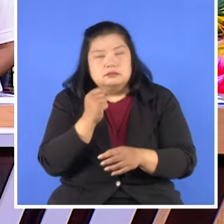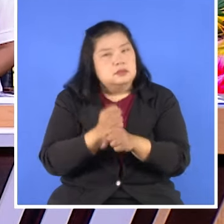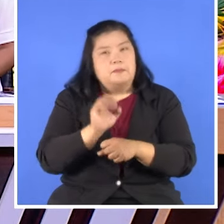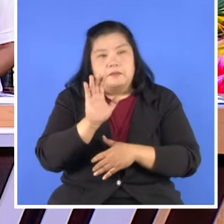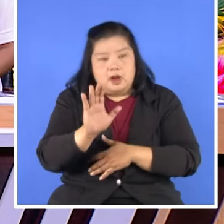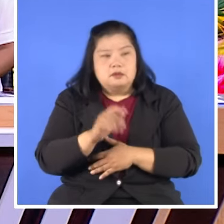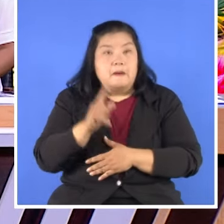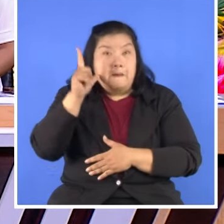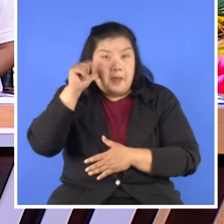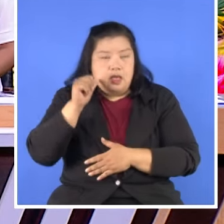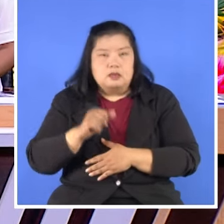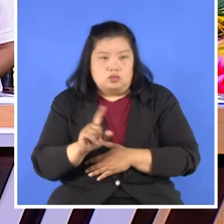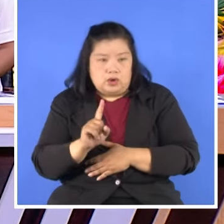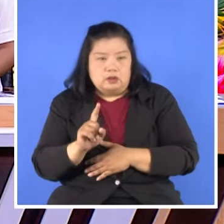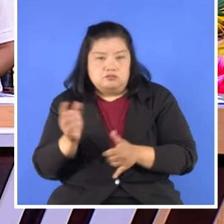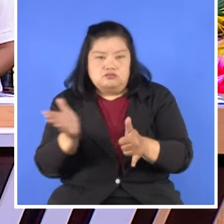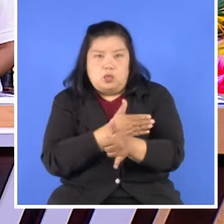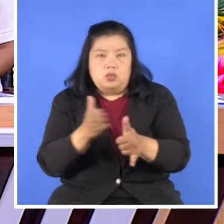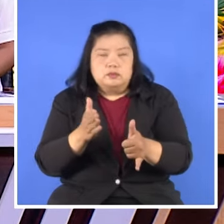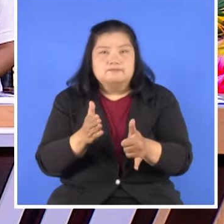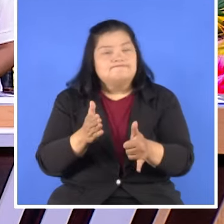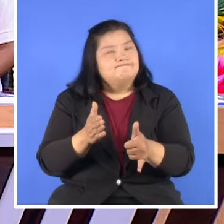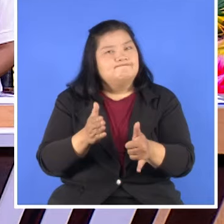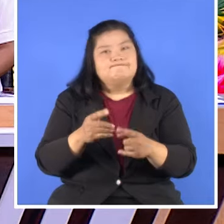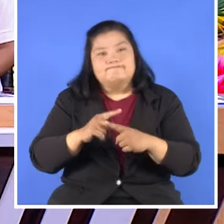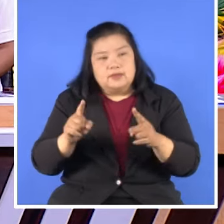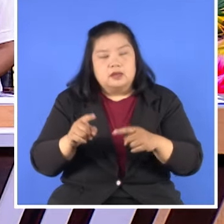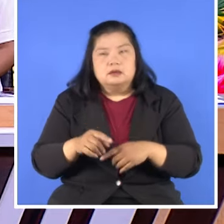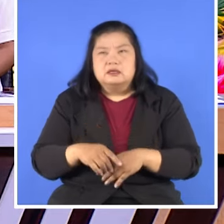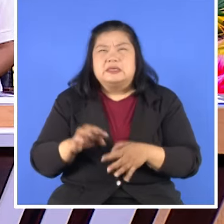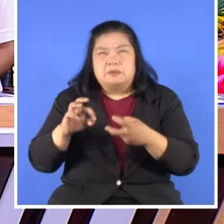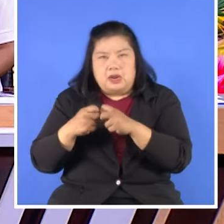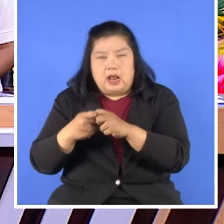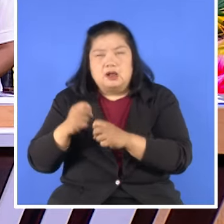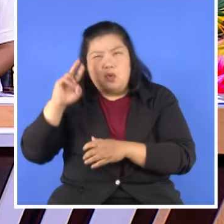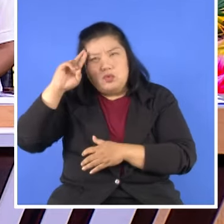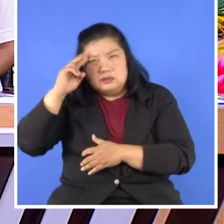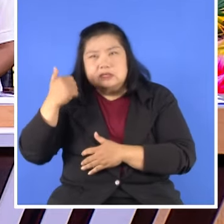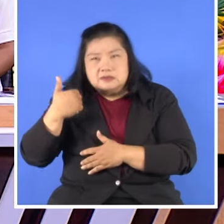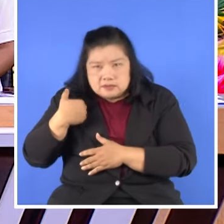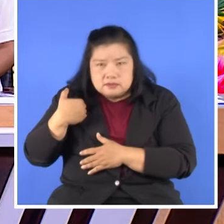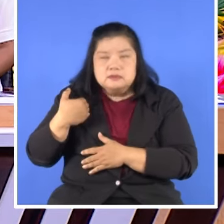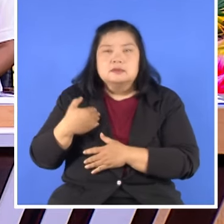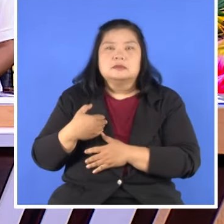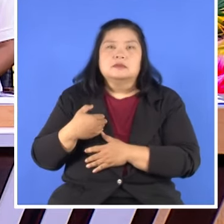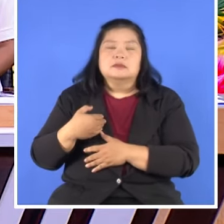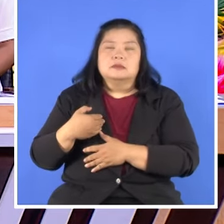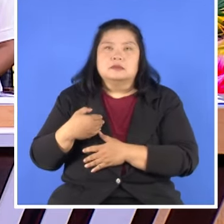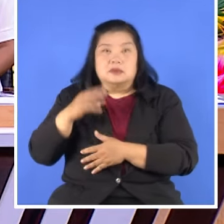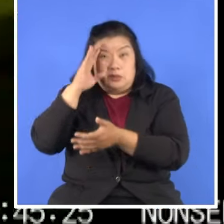ทำร้ายแม่ฮะเป็นคนที่ทำร้ายแม่แต่ว่าเขาก็ป่วยทางจิตดูตอนที่ตำรวจเข้าไปจับ แ